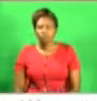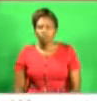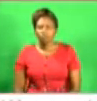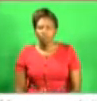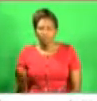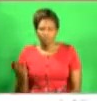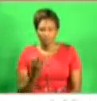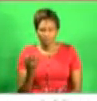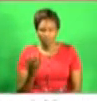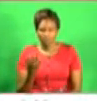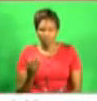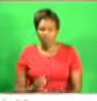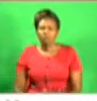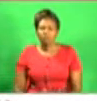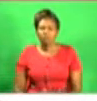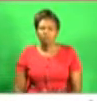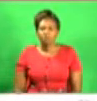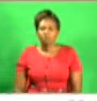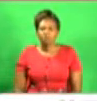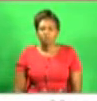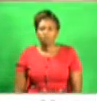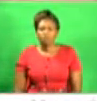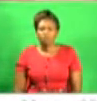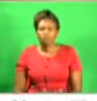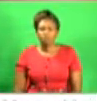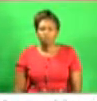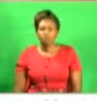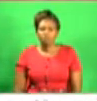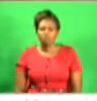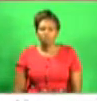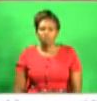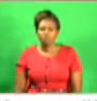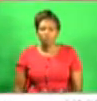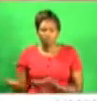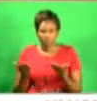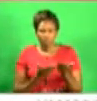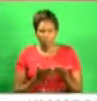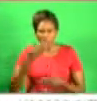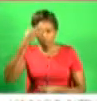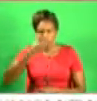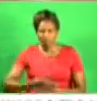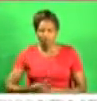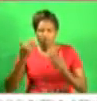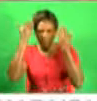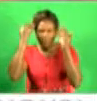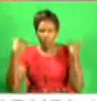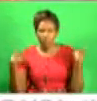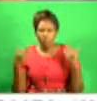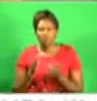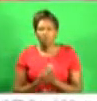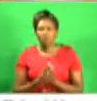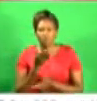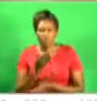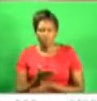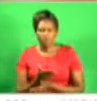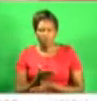Watatu hao ambao ni Edward Gitao, Nicholas Mwangi na Meshack Mwangi walifikishwa mbele ya hakimu mkazi Francis